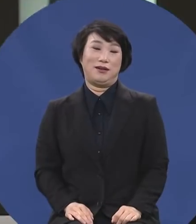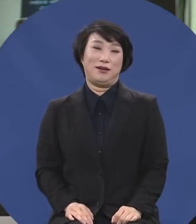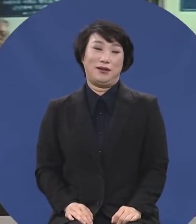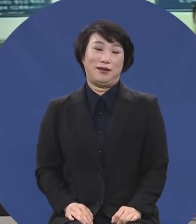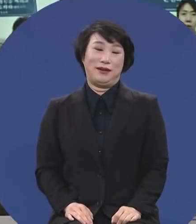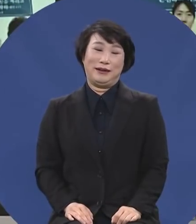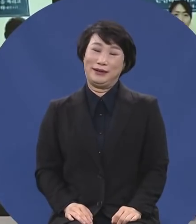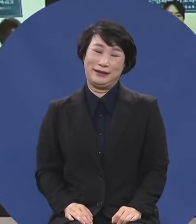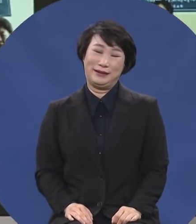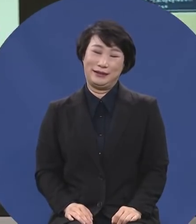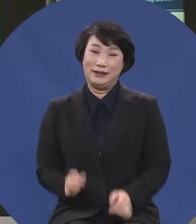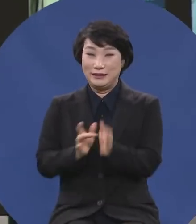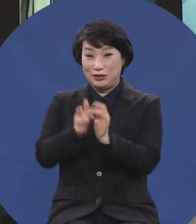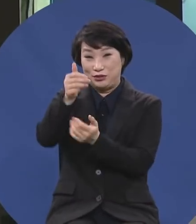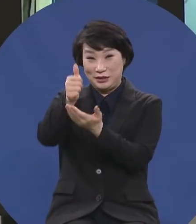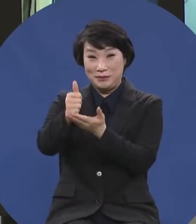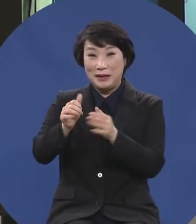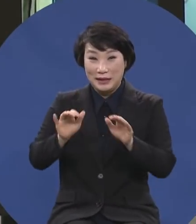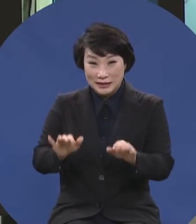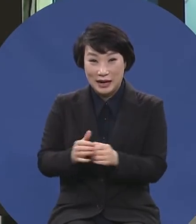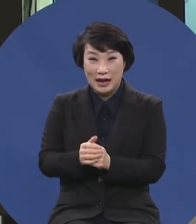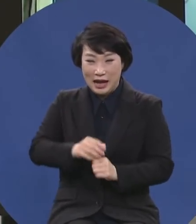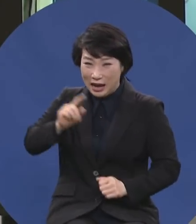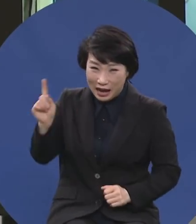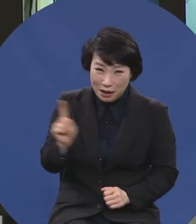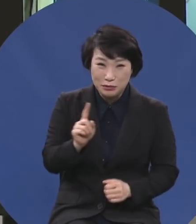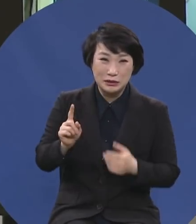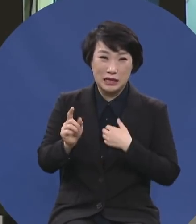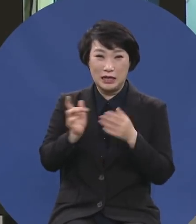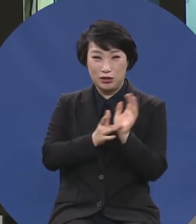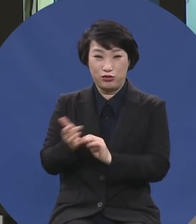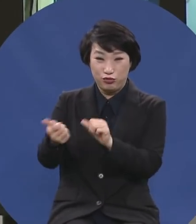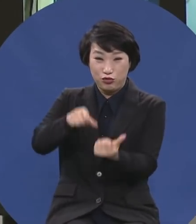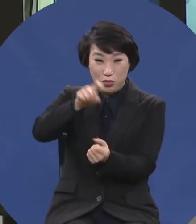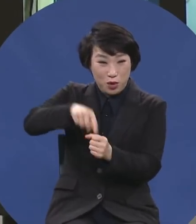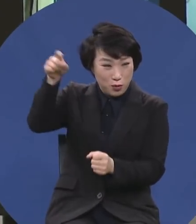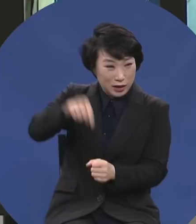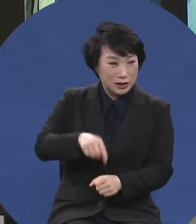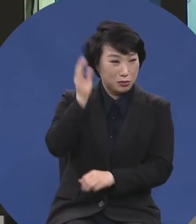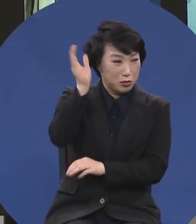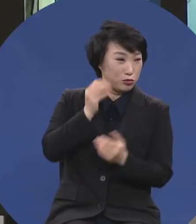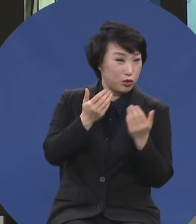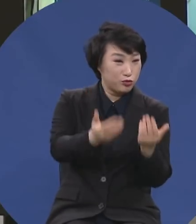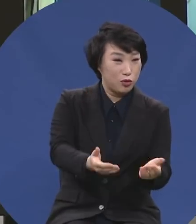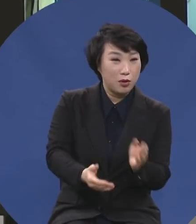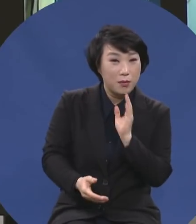보래. 예수님이 아무리 나는 죽으러 왔다 해도